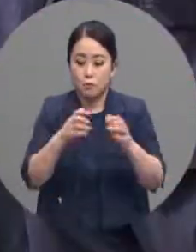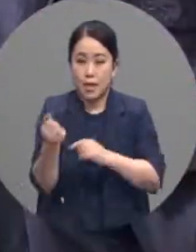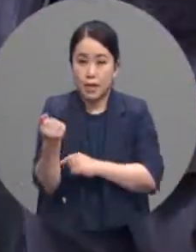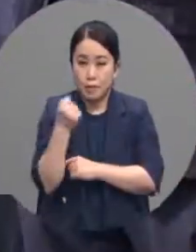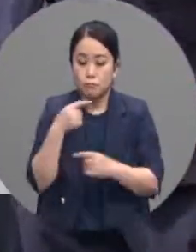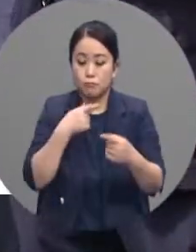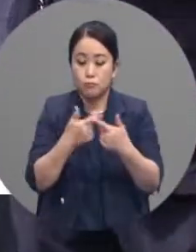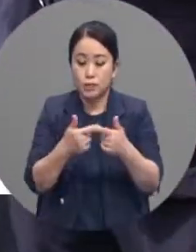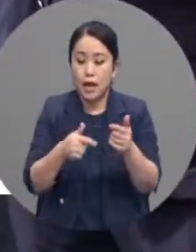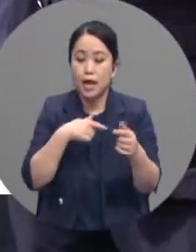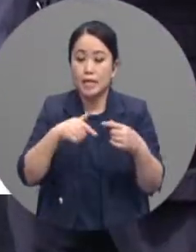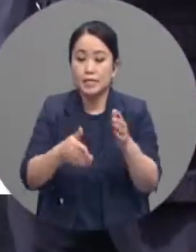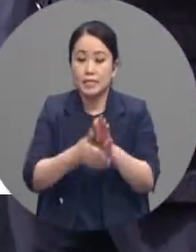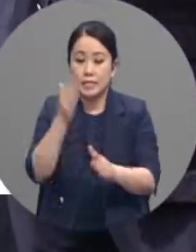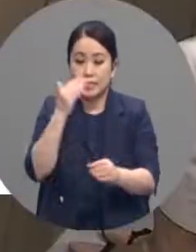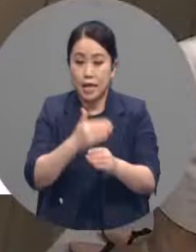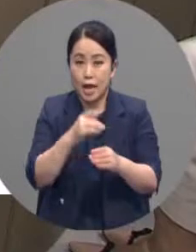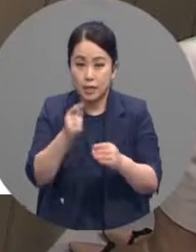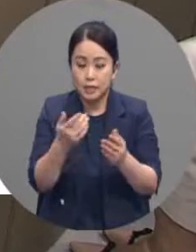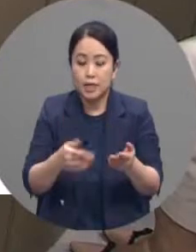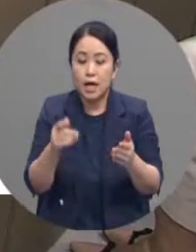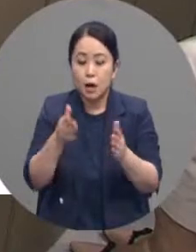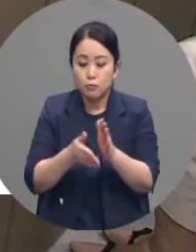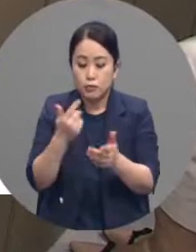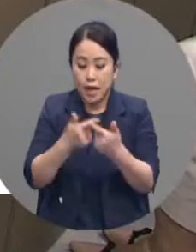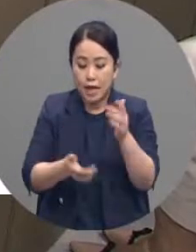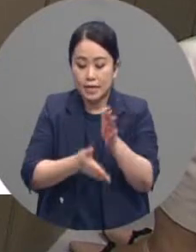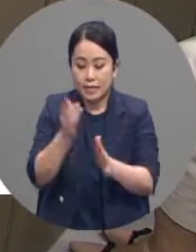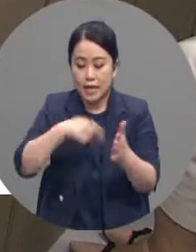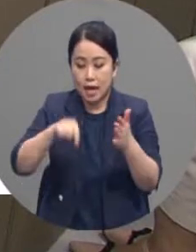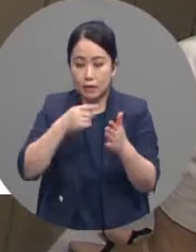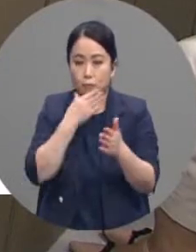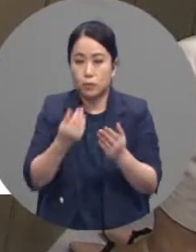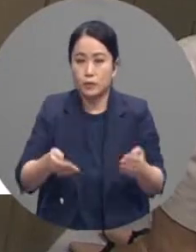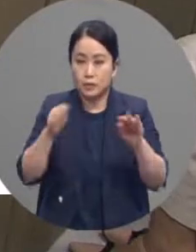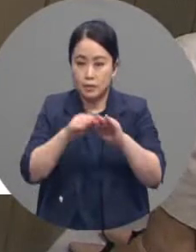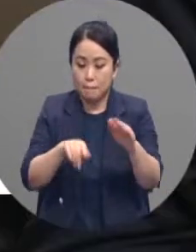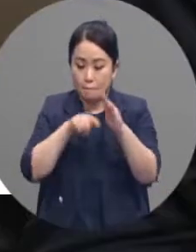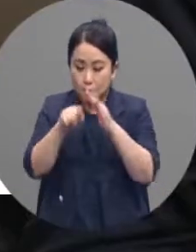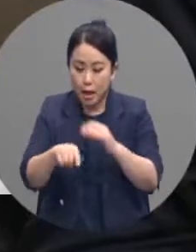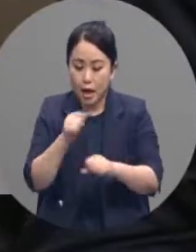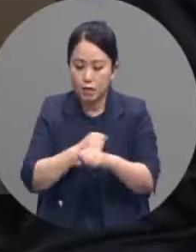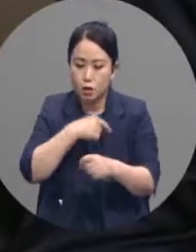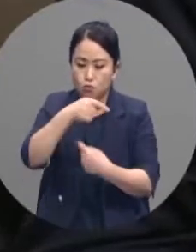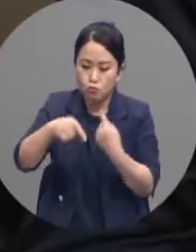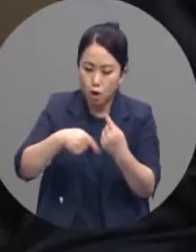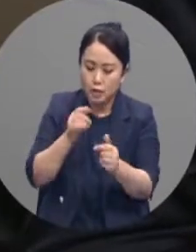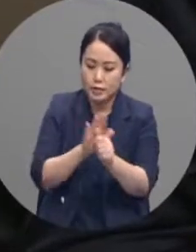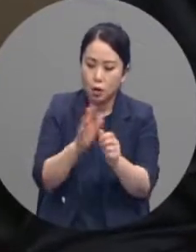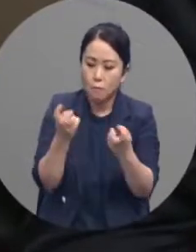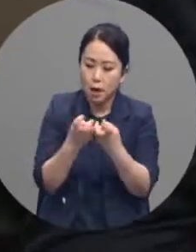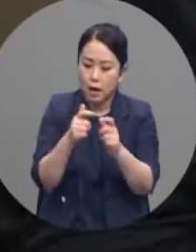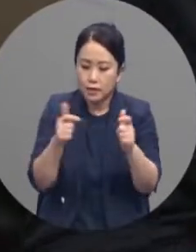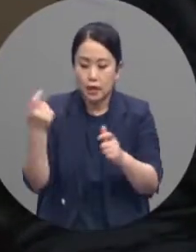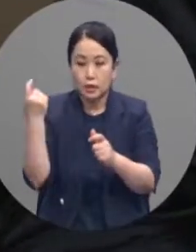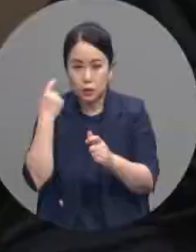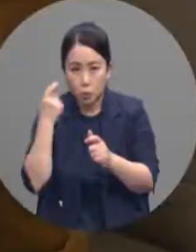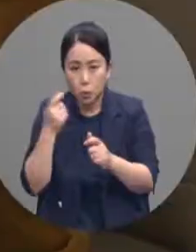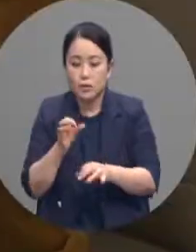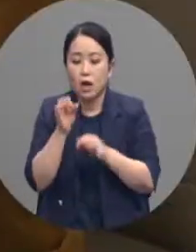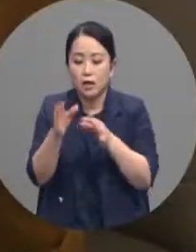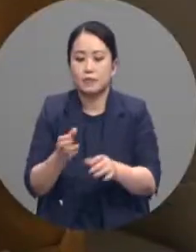국민의힘 부산시당은 시내 복지시설을 돌며 운영 지원 방안을 듣고 성금을 전달했습니다. 집권